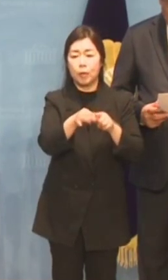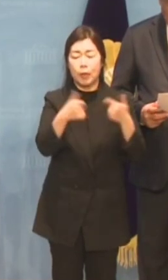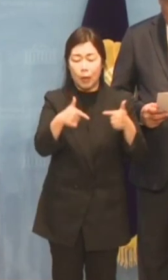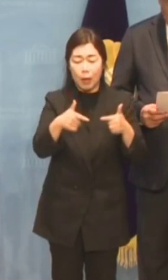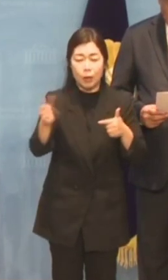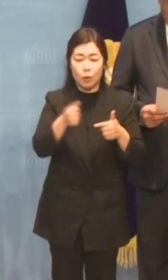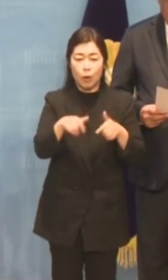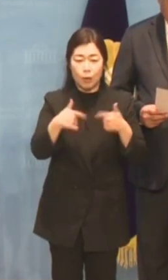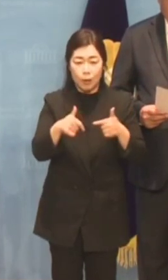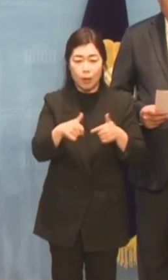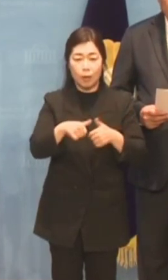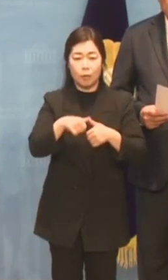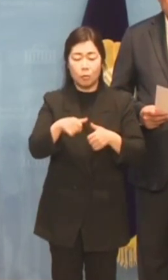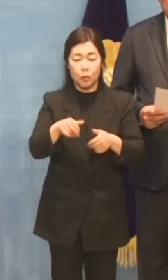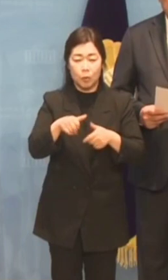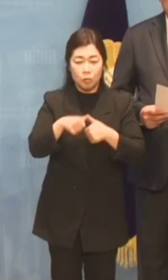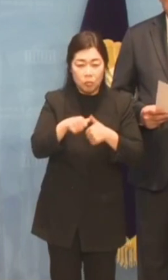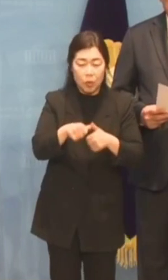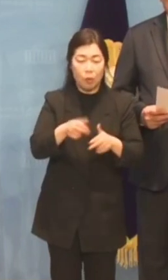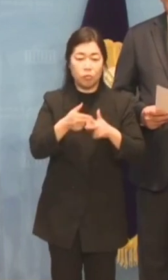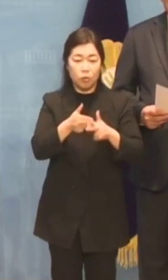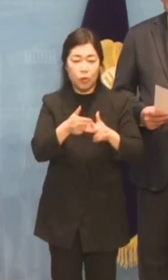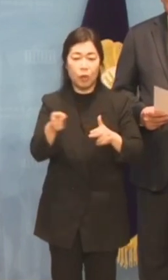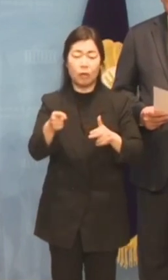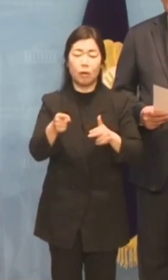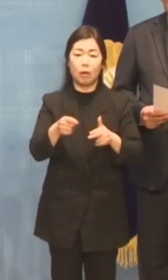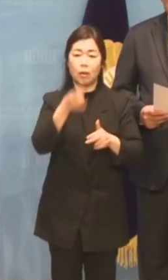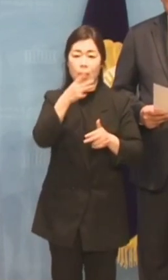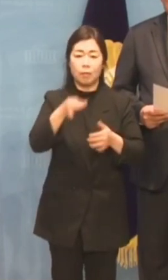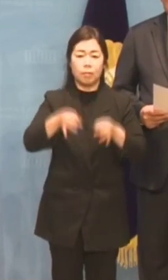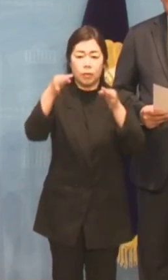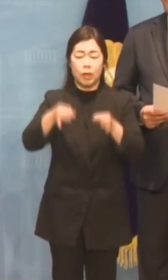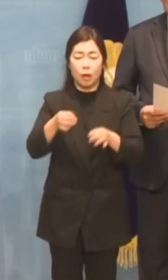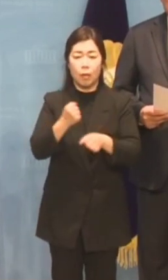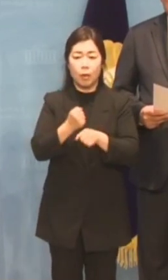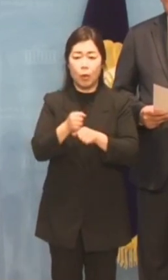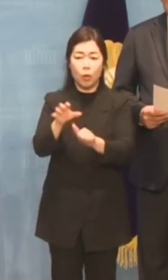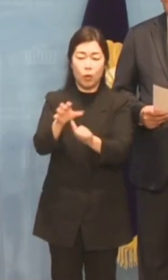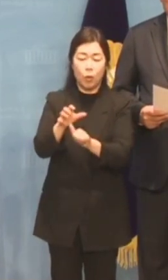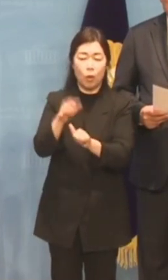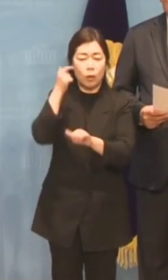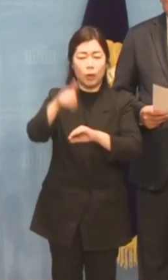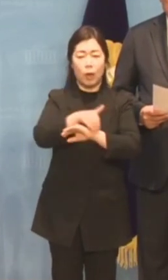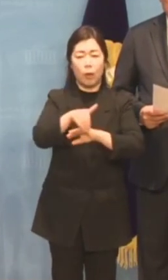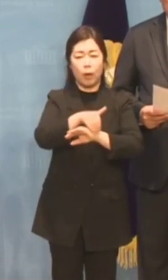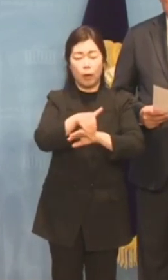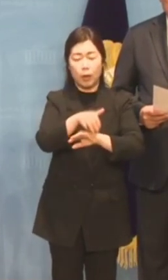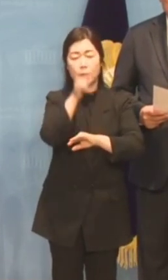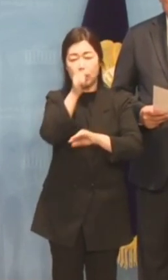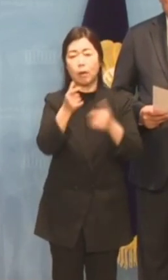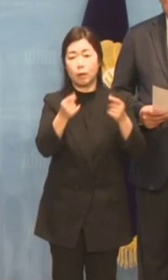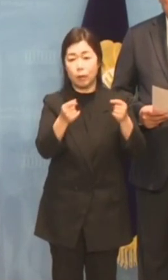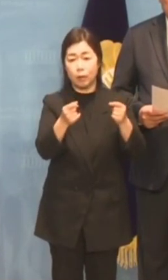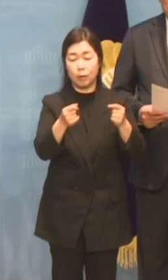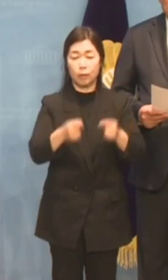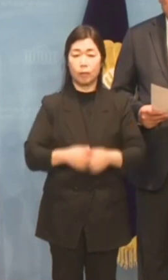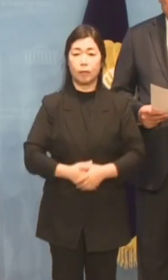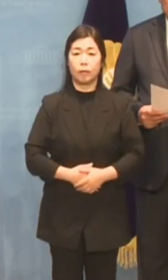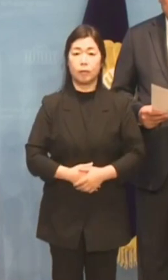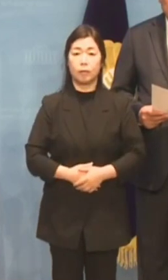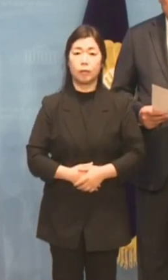언제든지 쌀값을 폭락시켜 고물가 관리에 이용하겠다는 숨은 의도가 있기